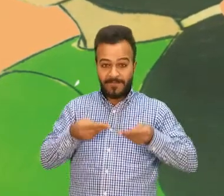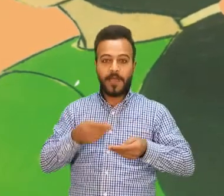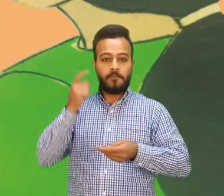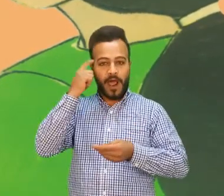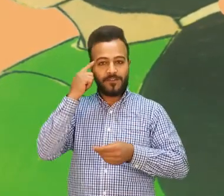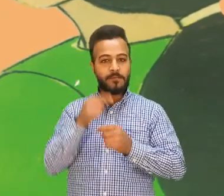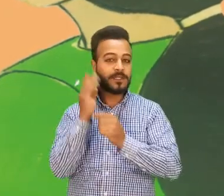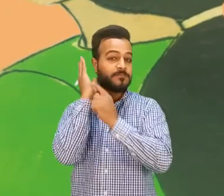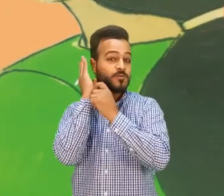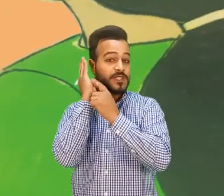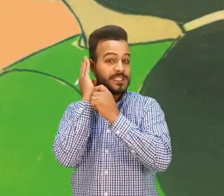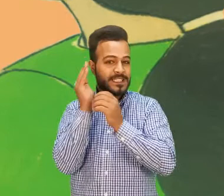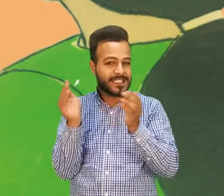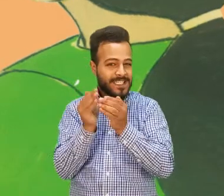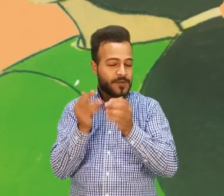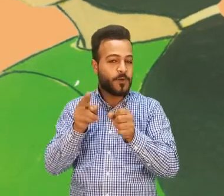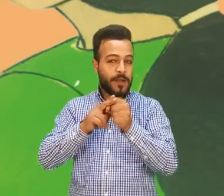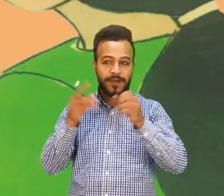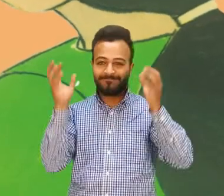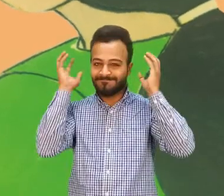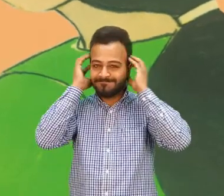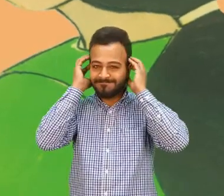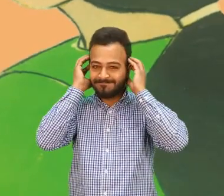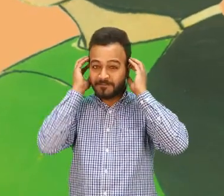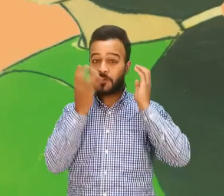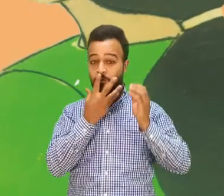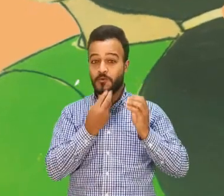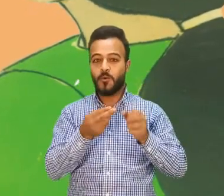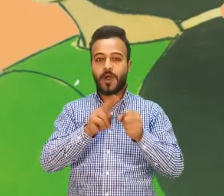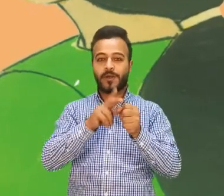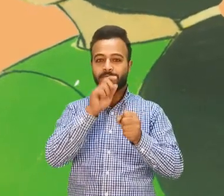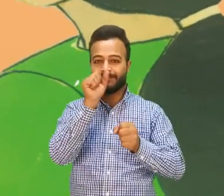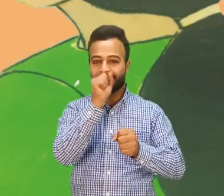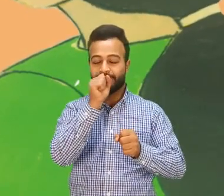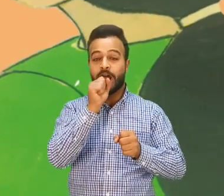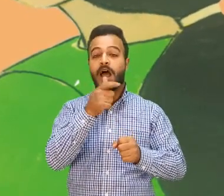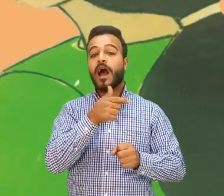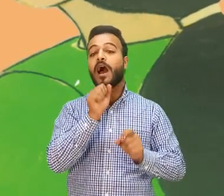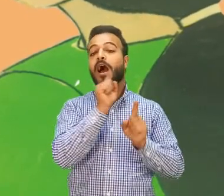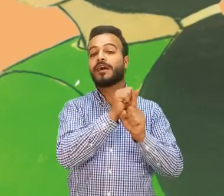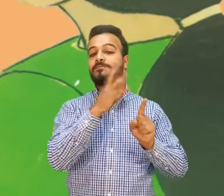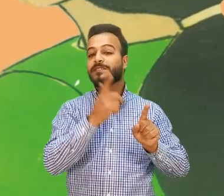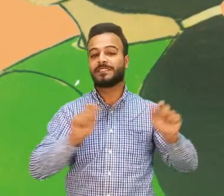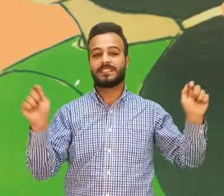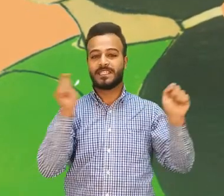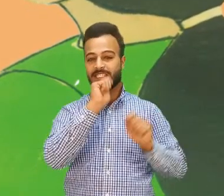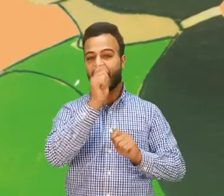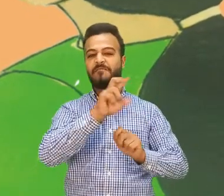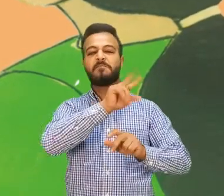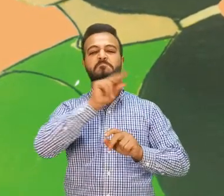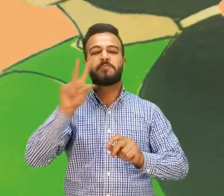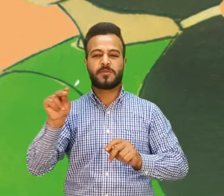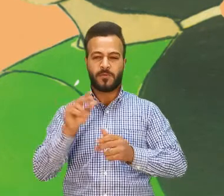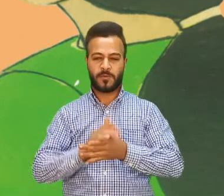مسجلا صغيرا مع سماعات للأذنين وميكروفون كالذي يحمله الصحفيون.